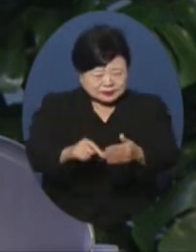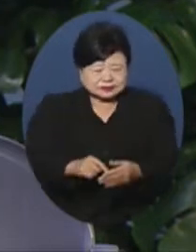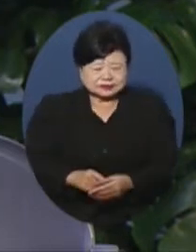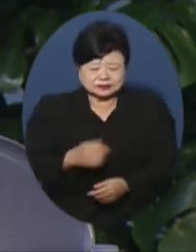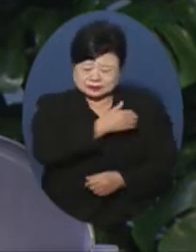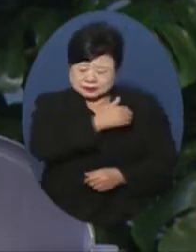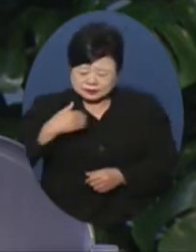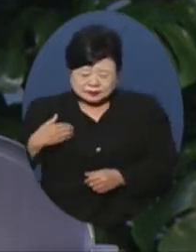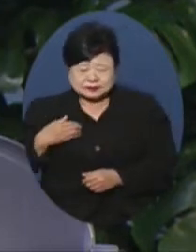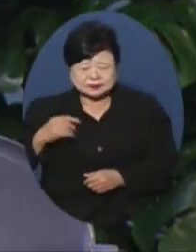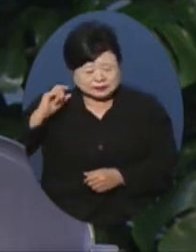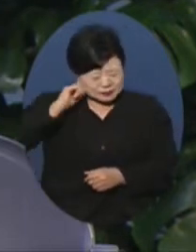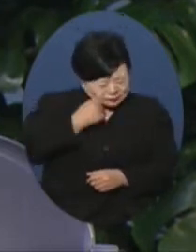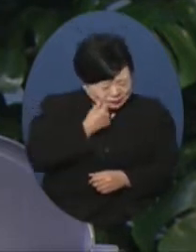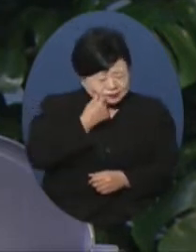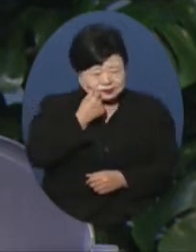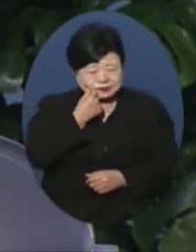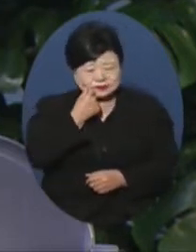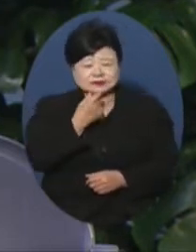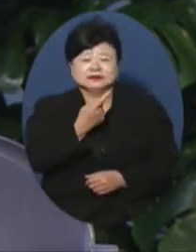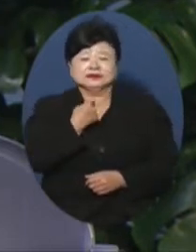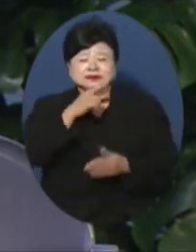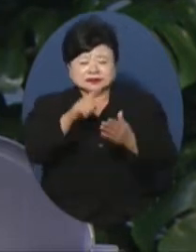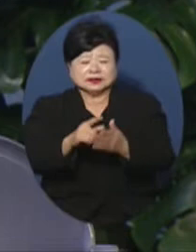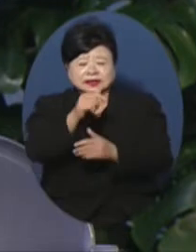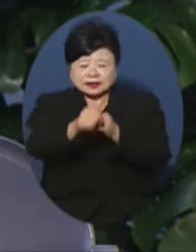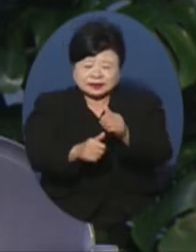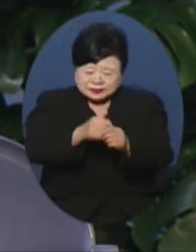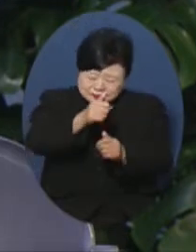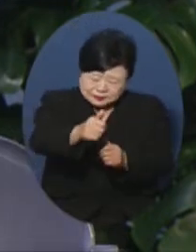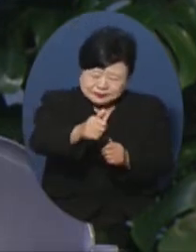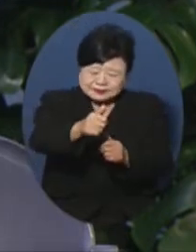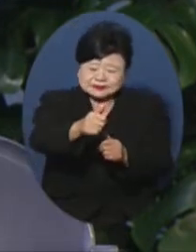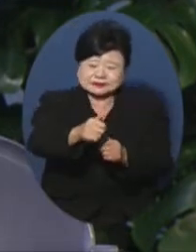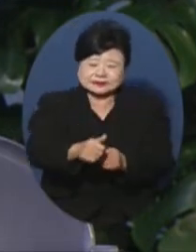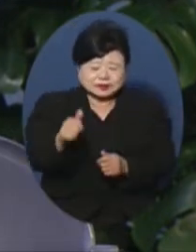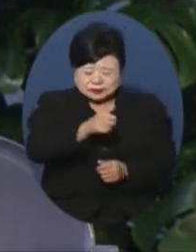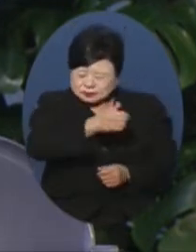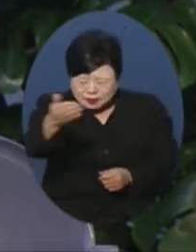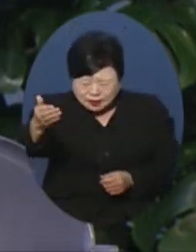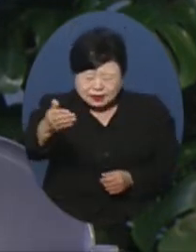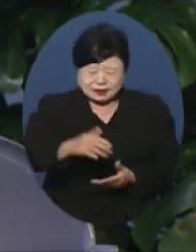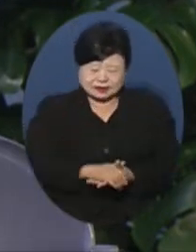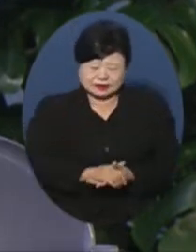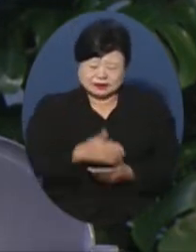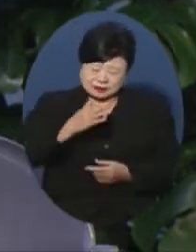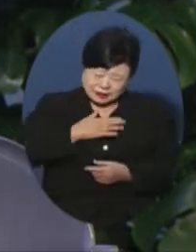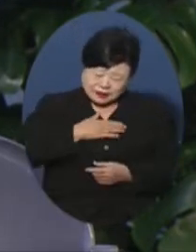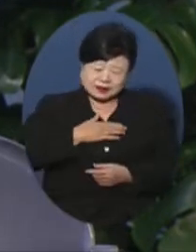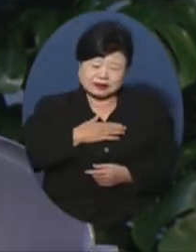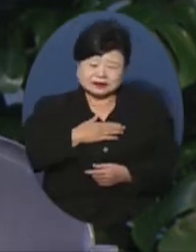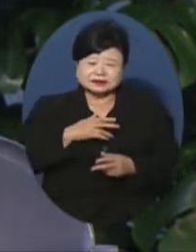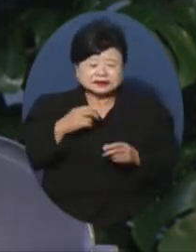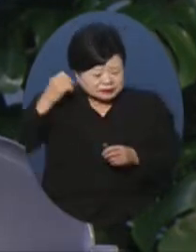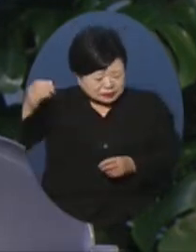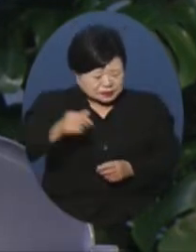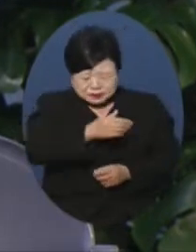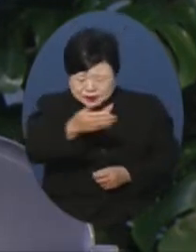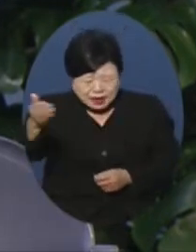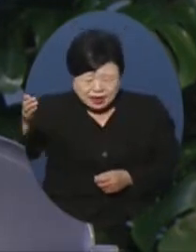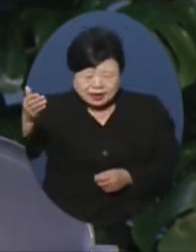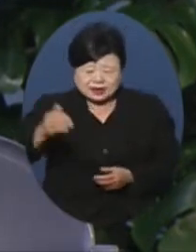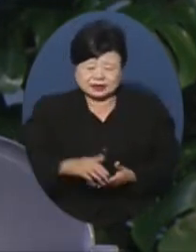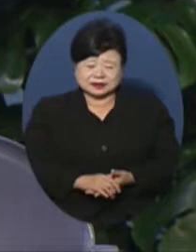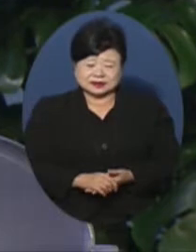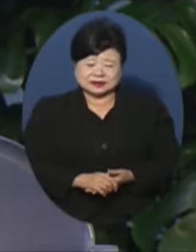삶에서 감당하기 힘든 어려움을 당하면 하나님은 어디 계신가? 나는 잊어버리신